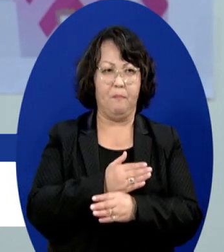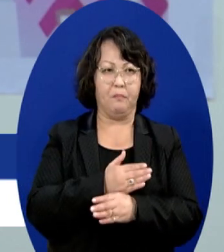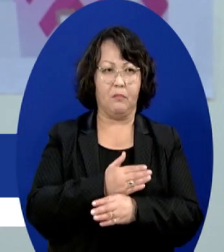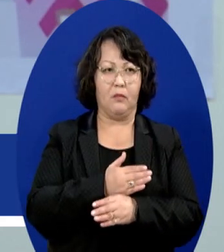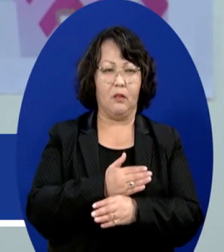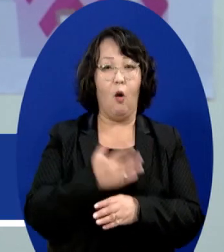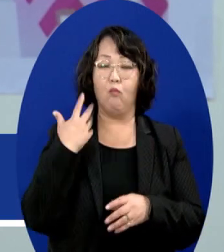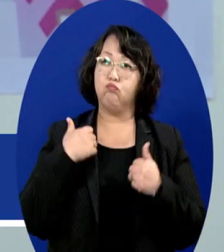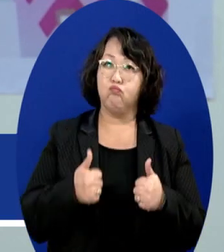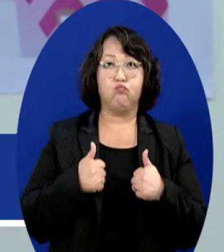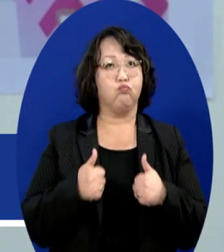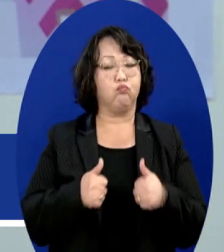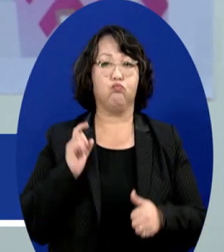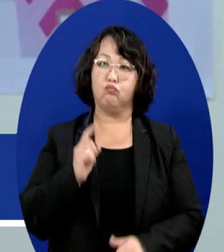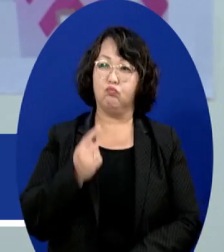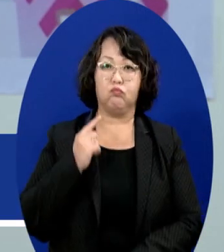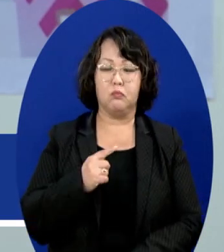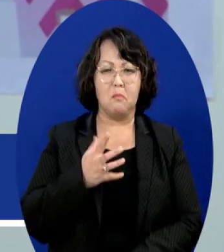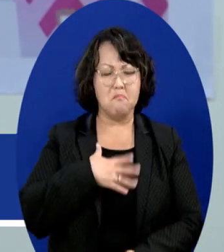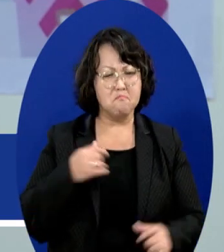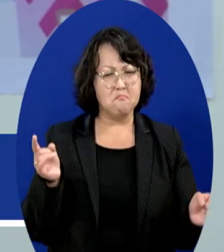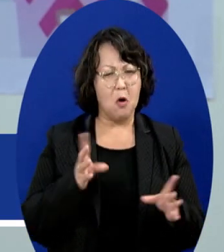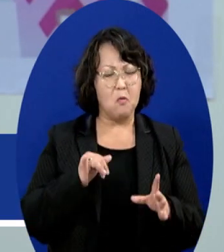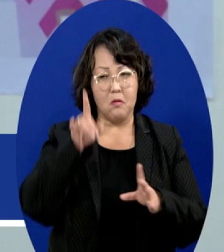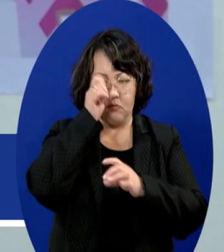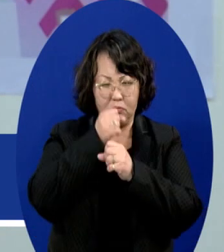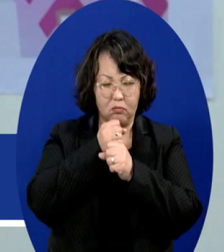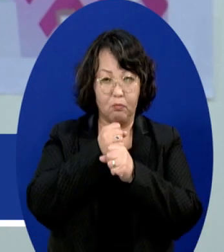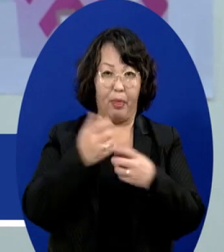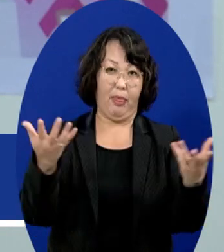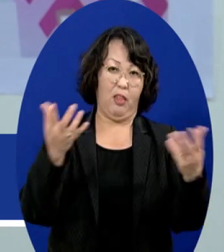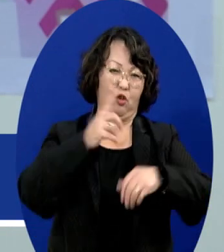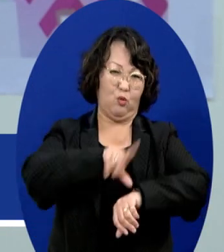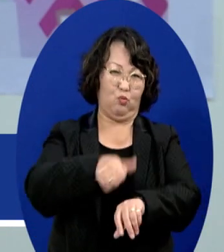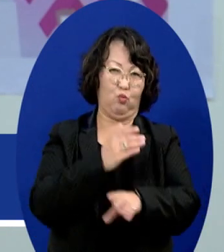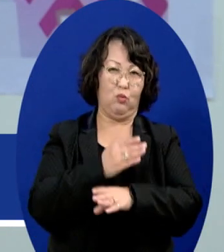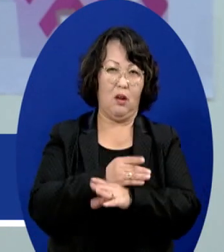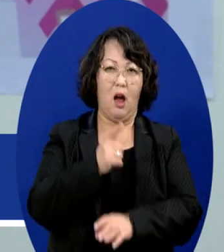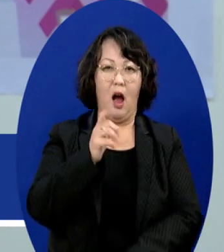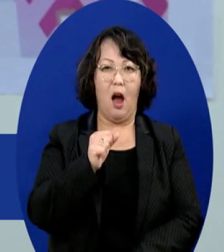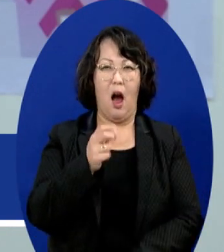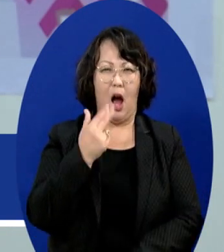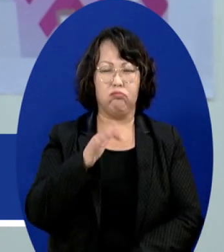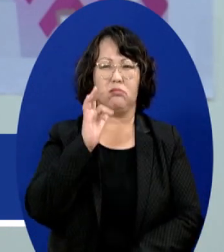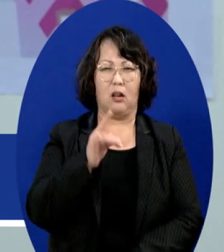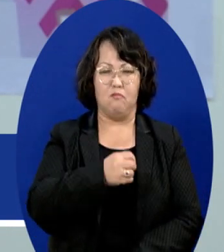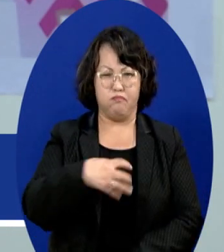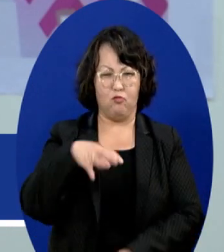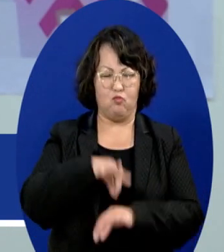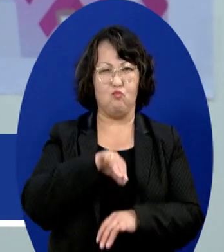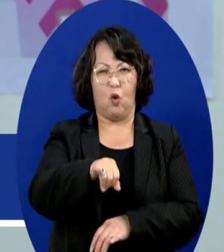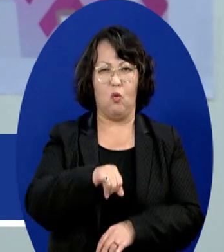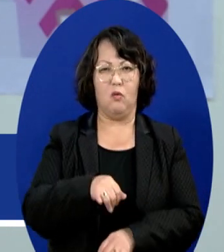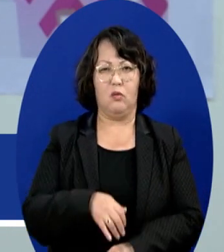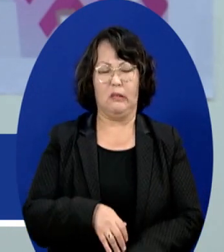зөвхөр мэдэгдээд за ингээд онцлуултал тэр нь хорт хавдартай байна гэдэг явдал. Тэгэхээр хүмүүсийн ойлгоцсон би зөв зөвөр хийж байгаа л гээд хорт хавдраар өвдчихлөө